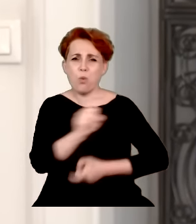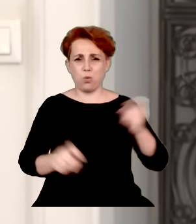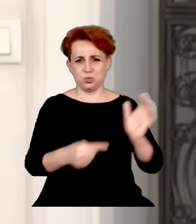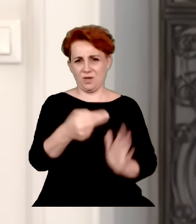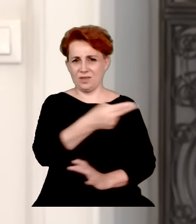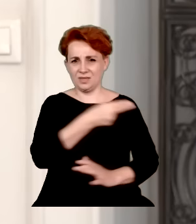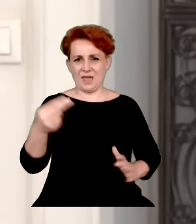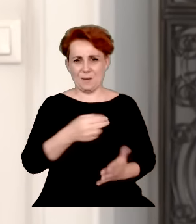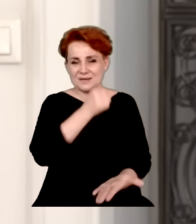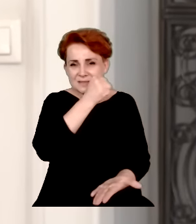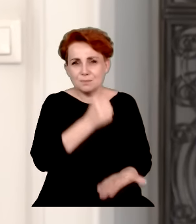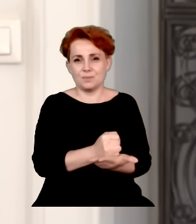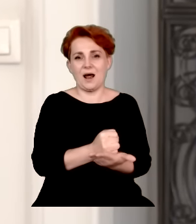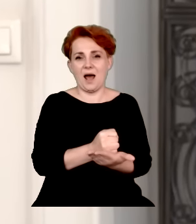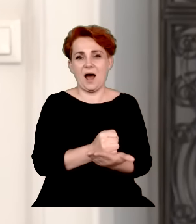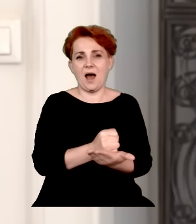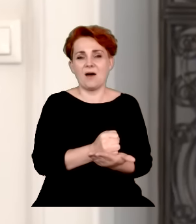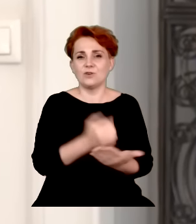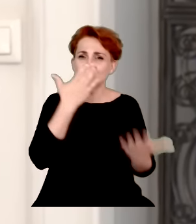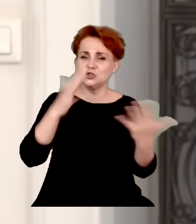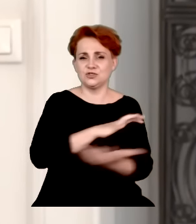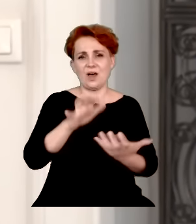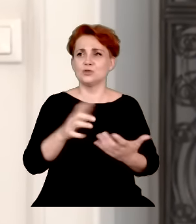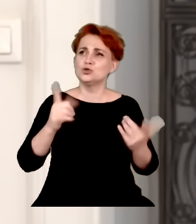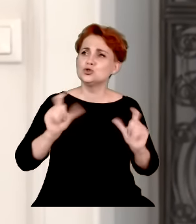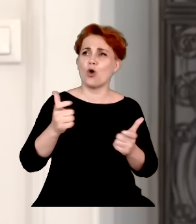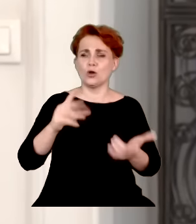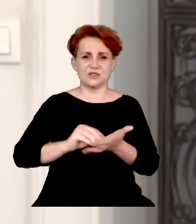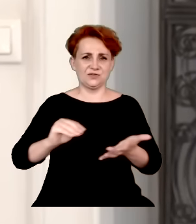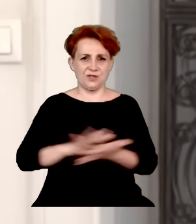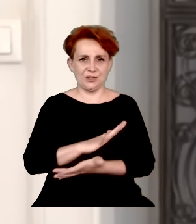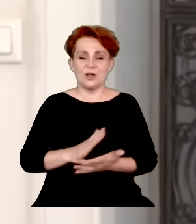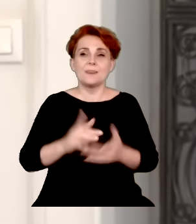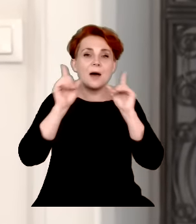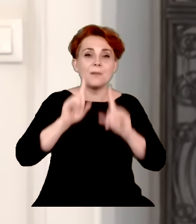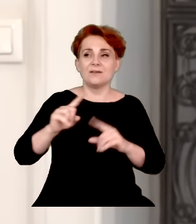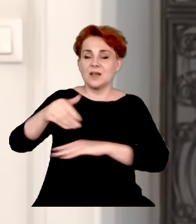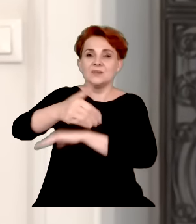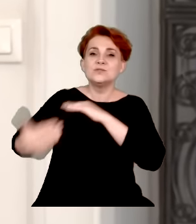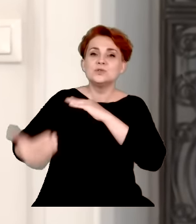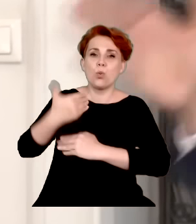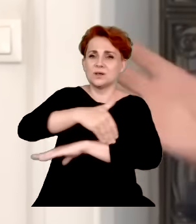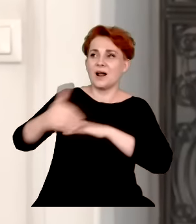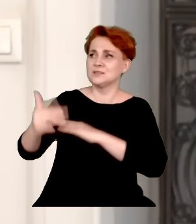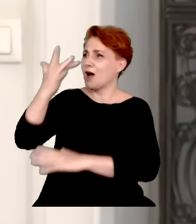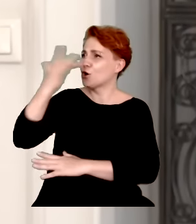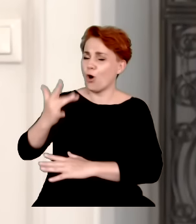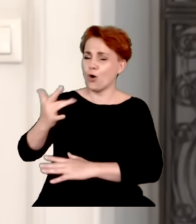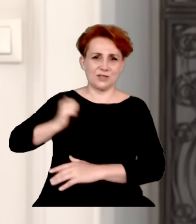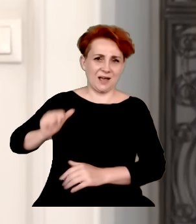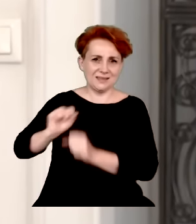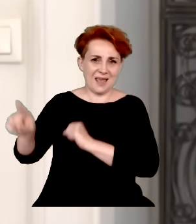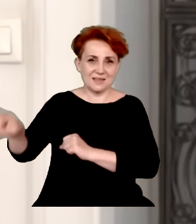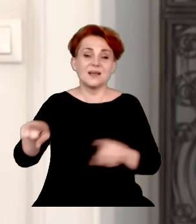w temacie spraw światopoglądowych, obyczajowych. Naprawdę mamy ruskich za wschodnią granicą. Naprawdę mamy potężny